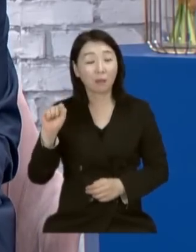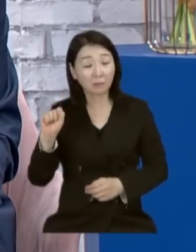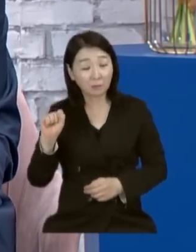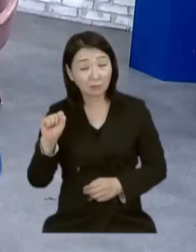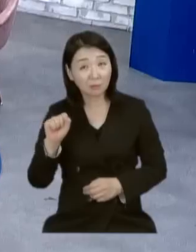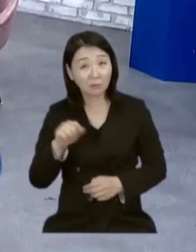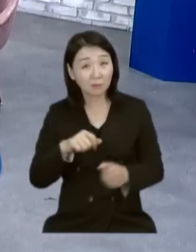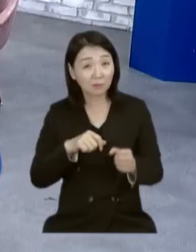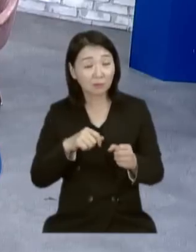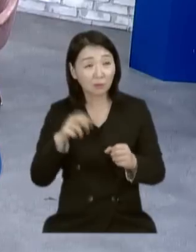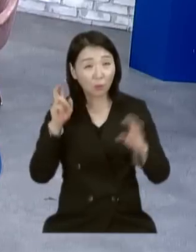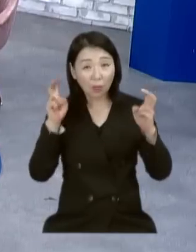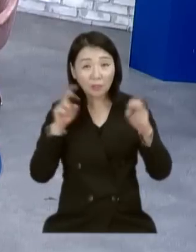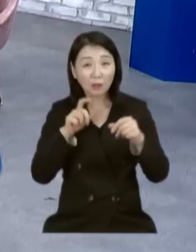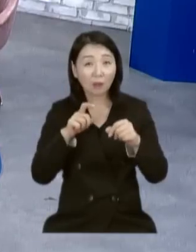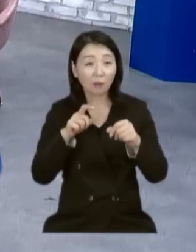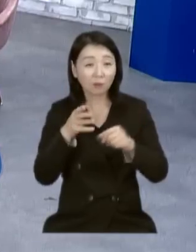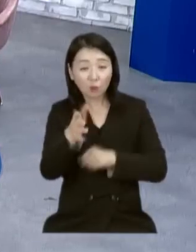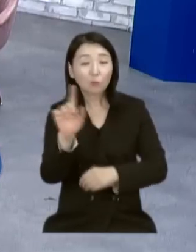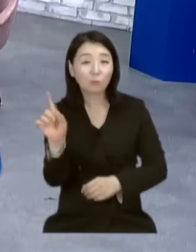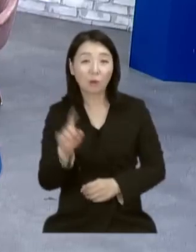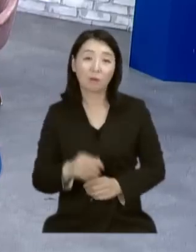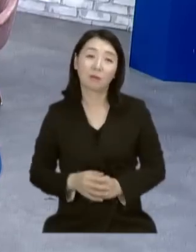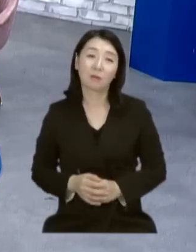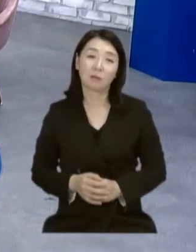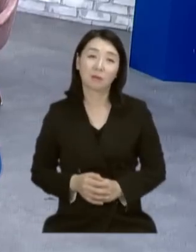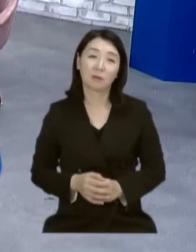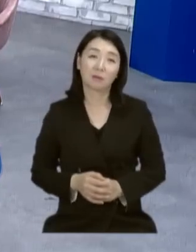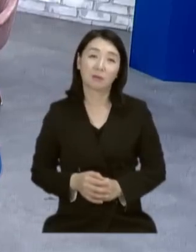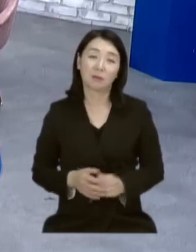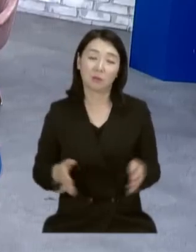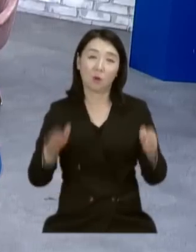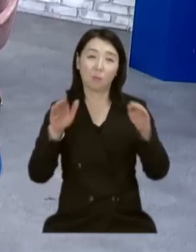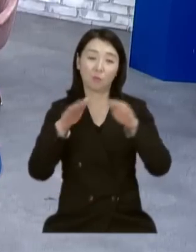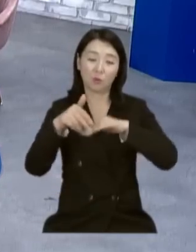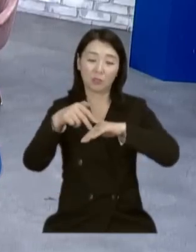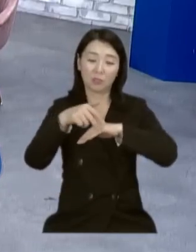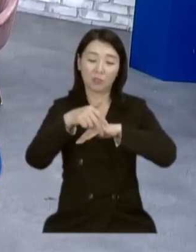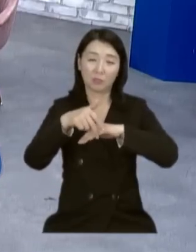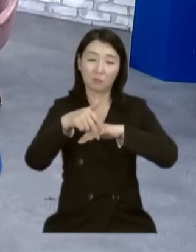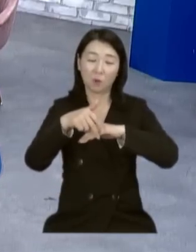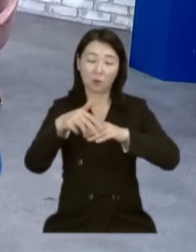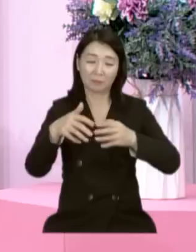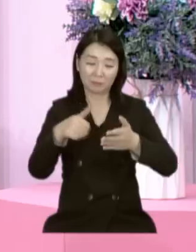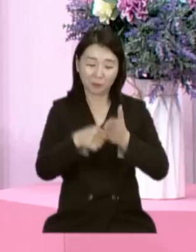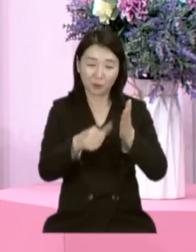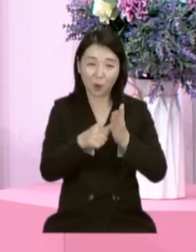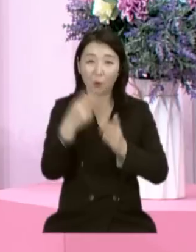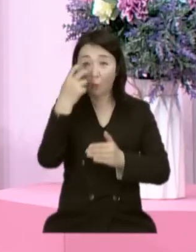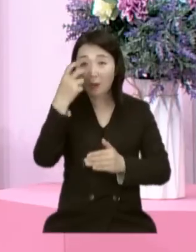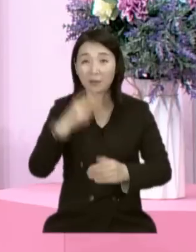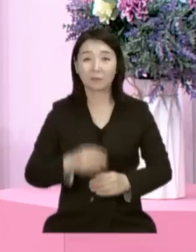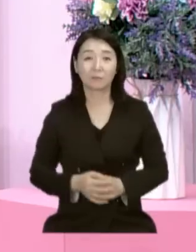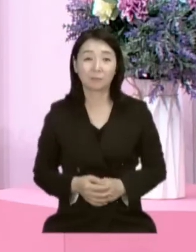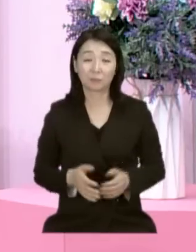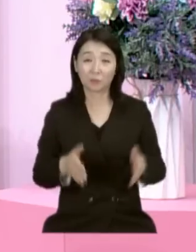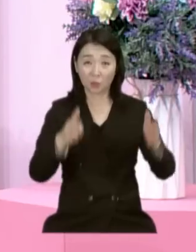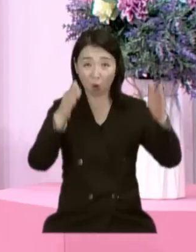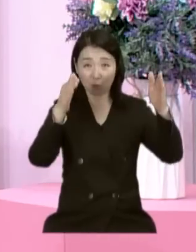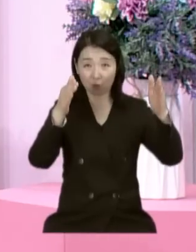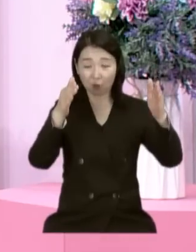회사예요? 아, 정확히 이제 업종은 시설 관리 전문 회사고요. 네. 이제